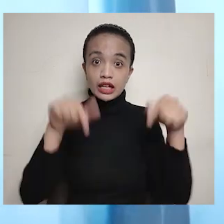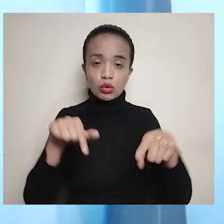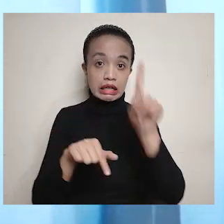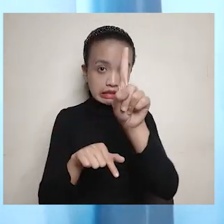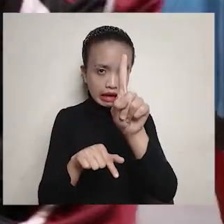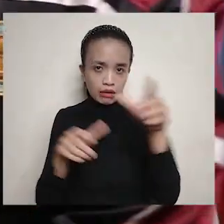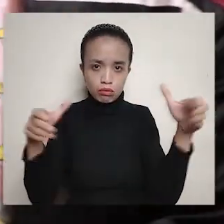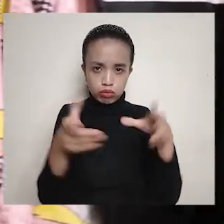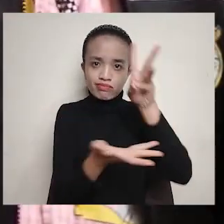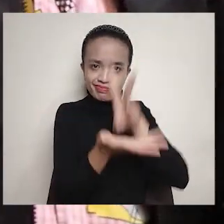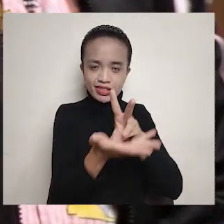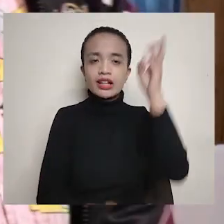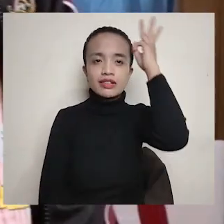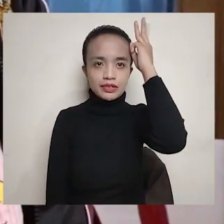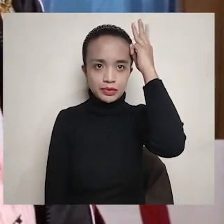of Ifugao.